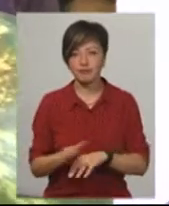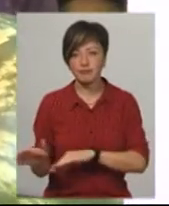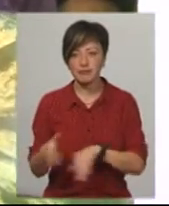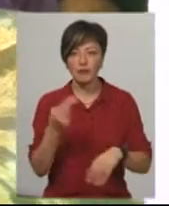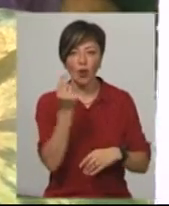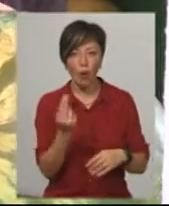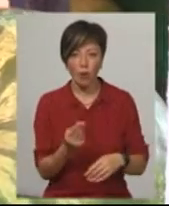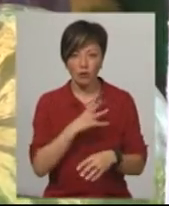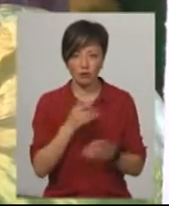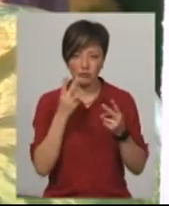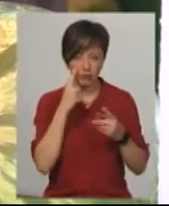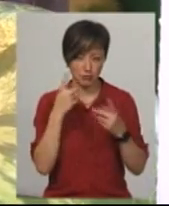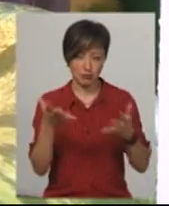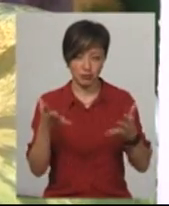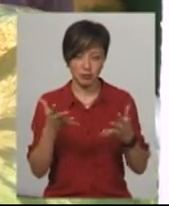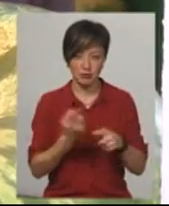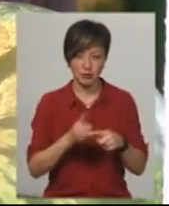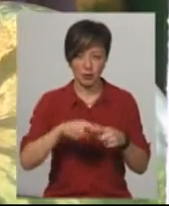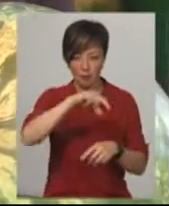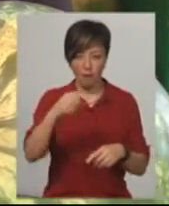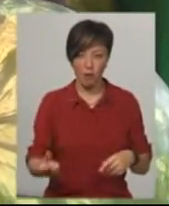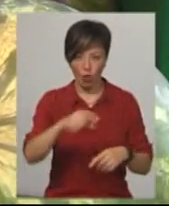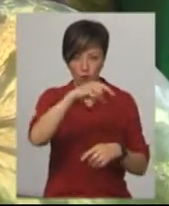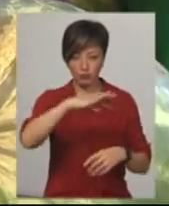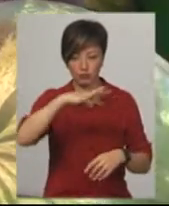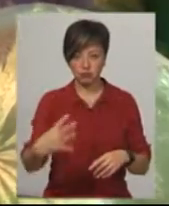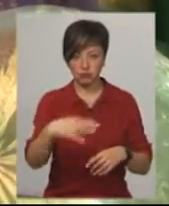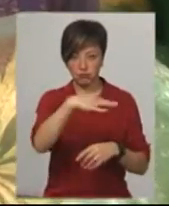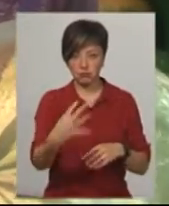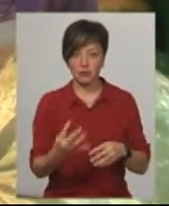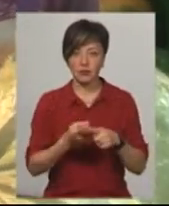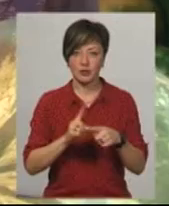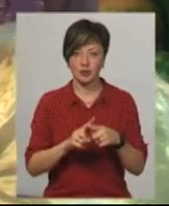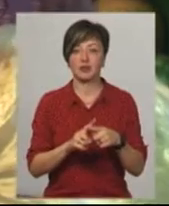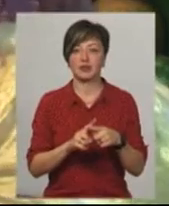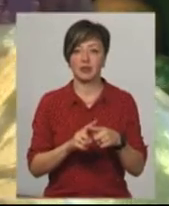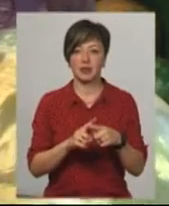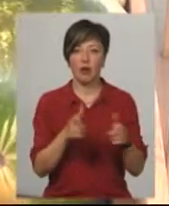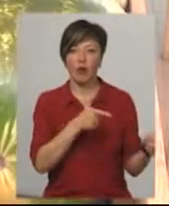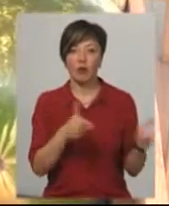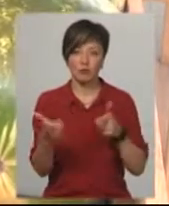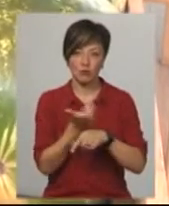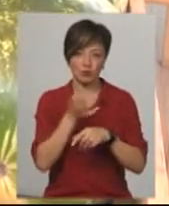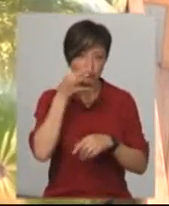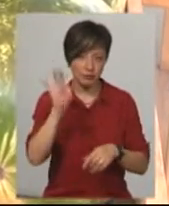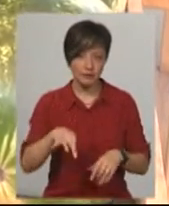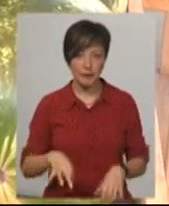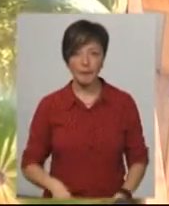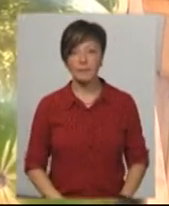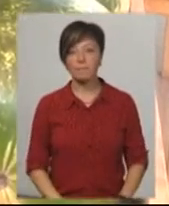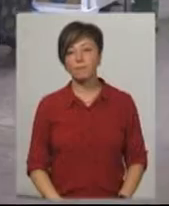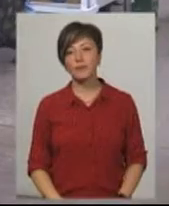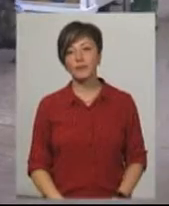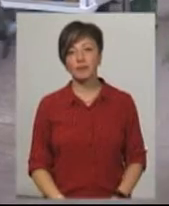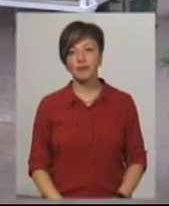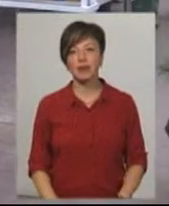більш вираженіший бути ці полоси. Тоді він такий стигліший. Катерина Шевчук, Іван